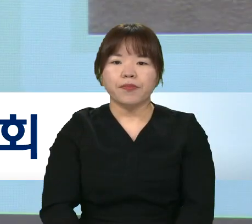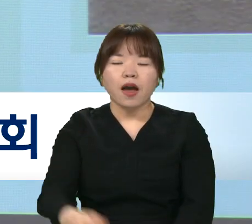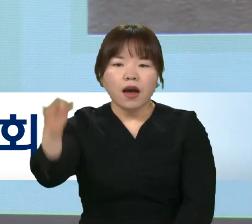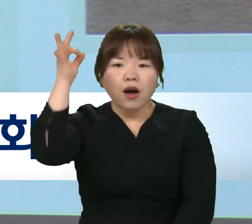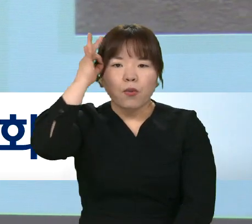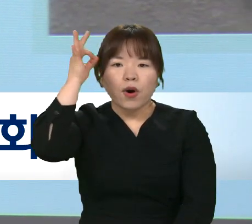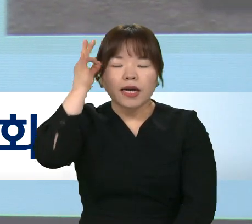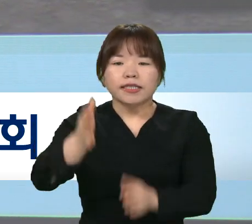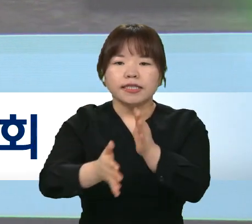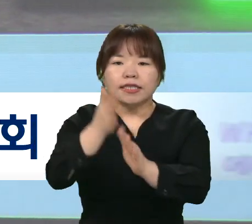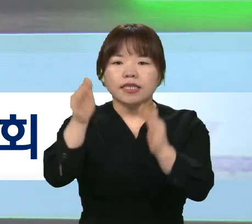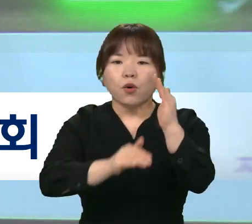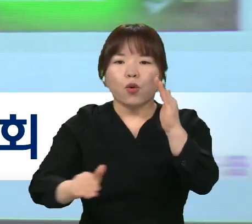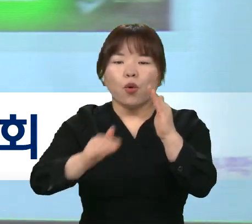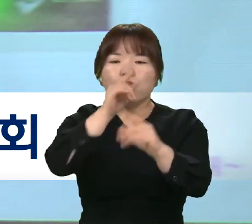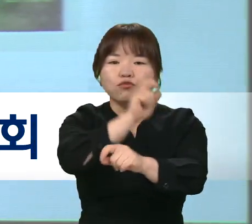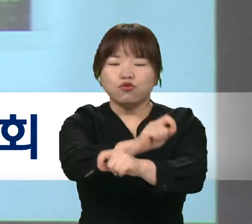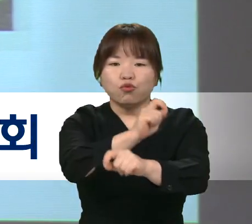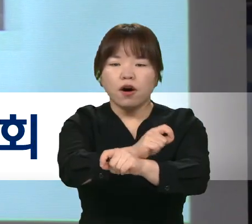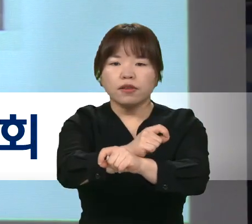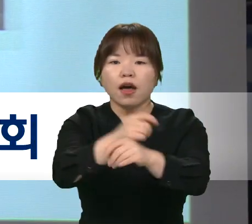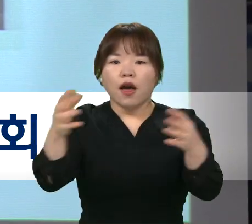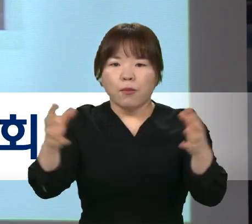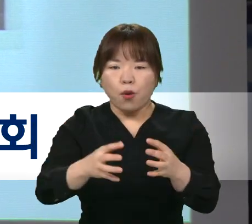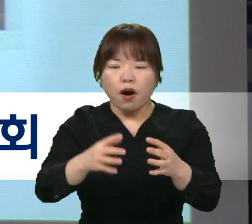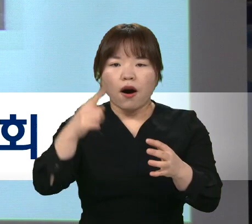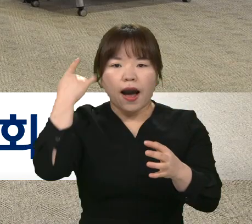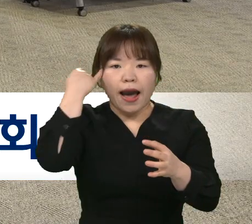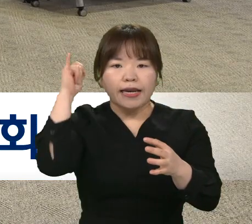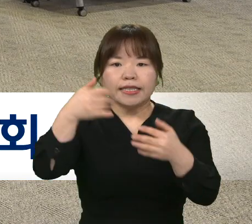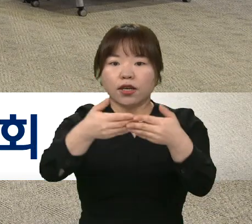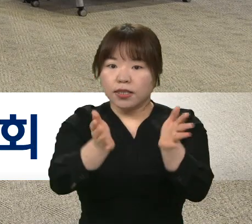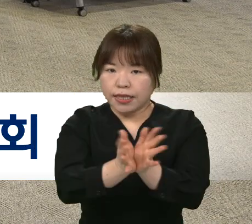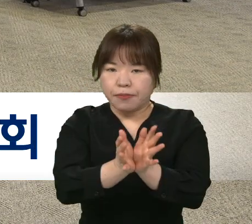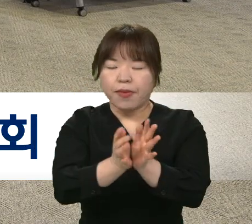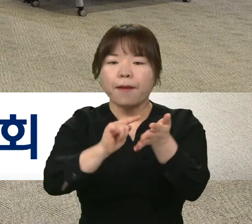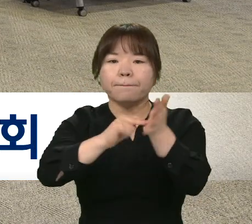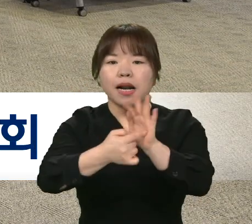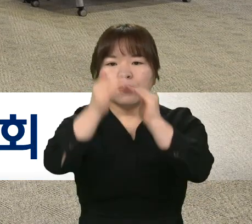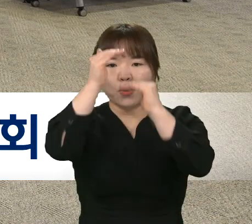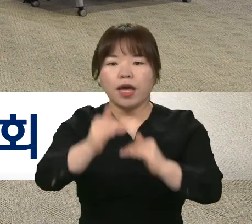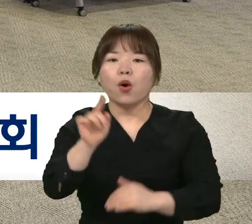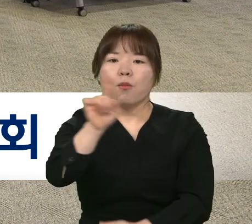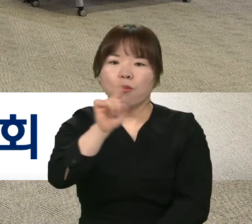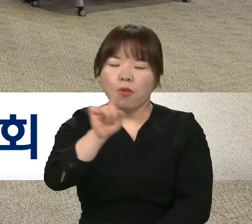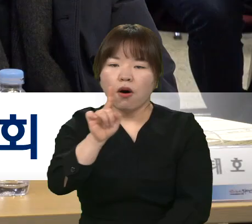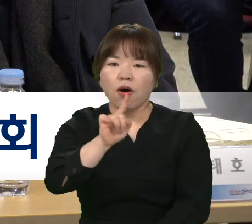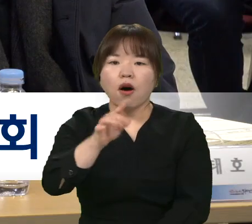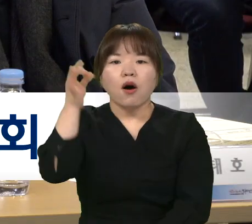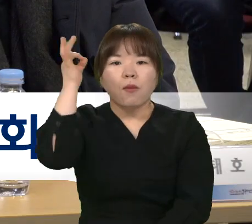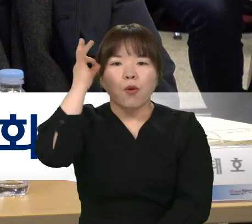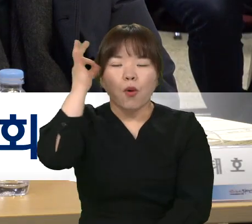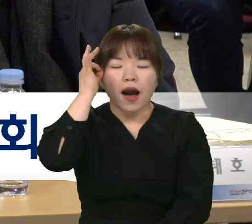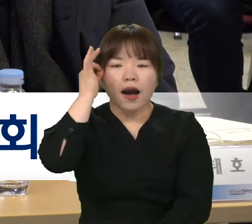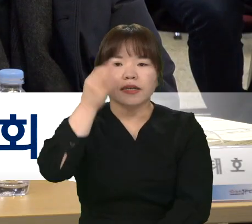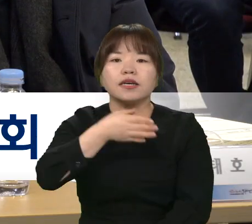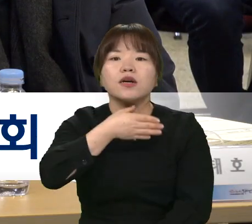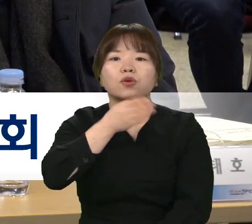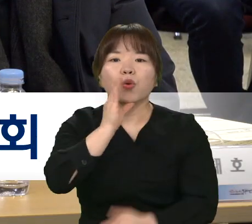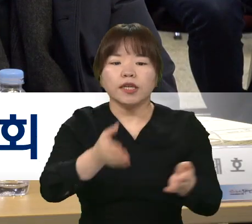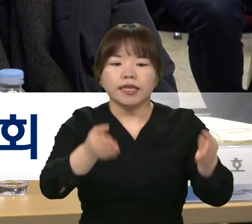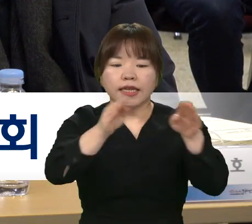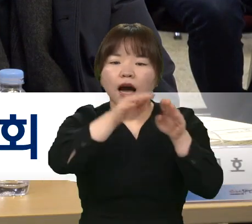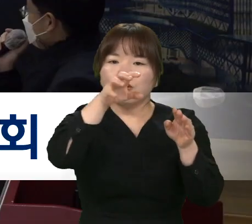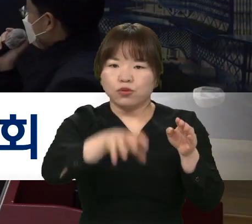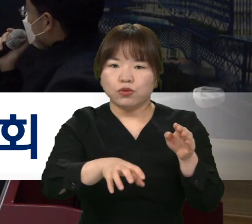정책기획관은 포항시 공무원으로 구성된 정책아이디어 연구 팀들로 이날 발표회에서는 5개팀이 포항시